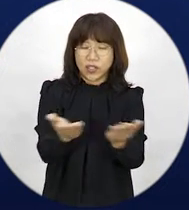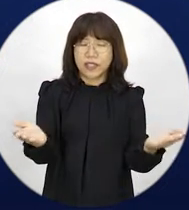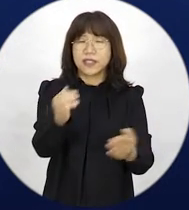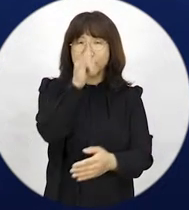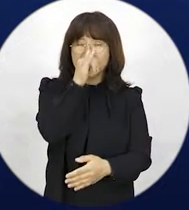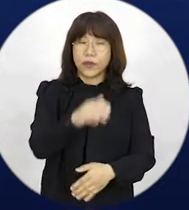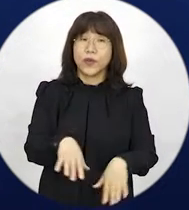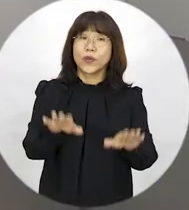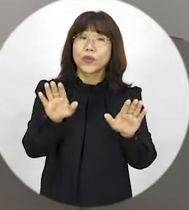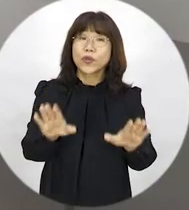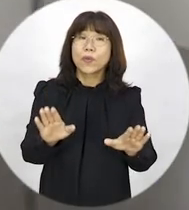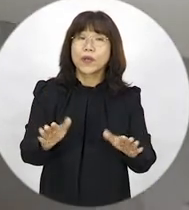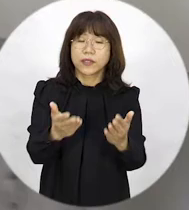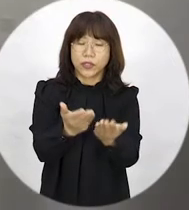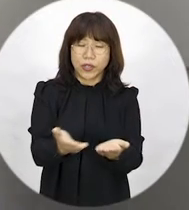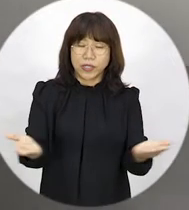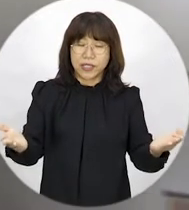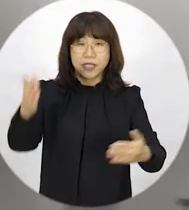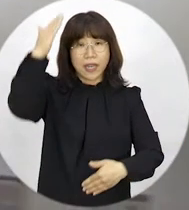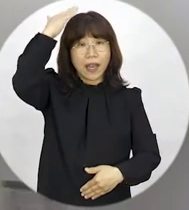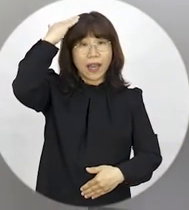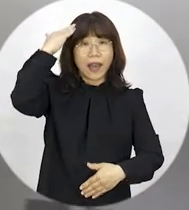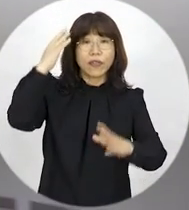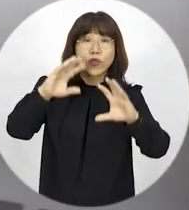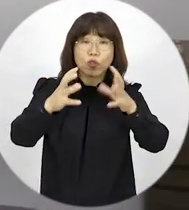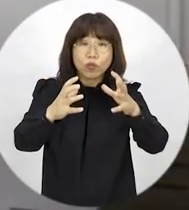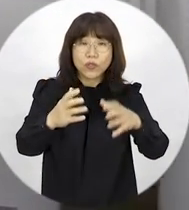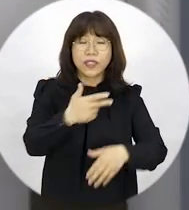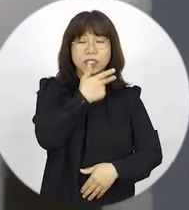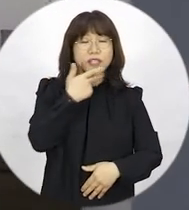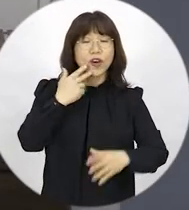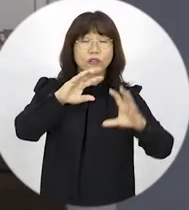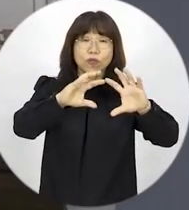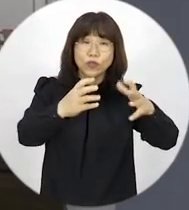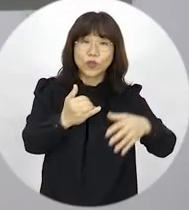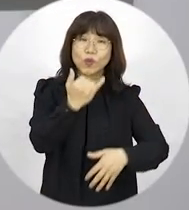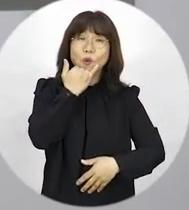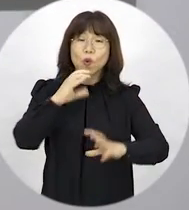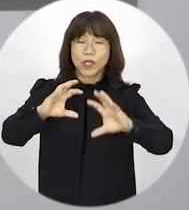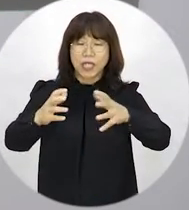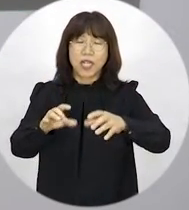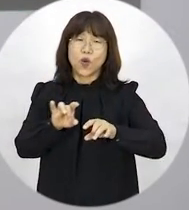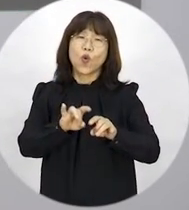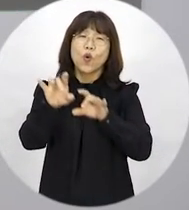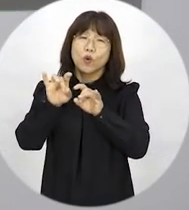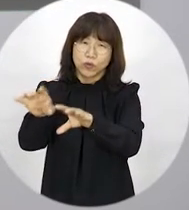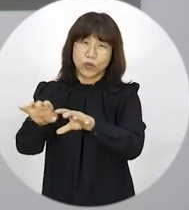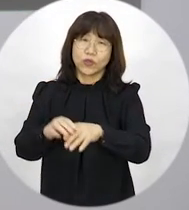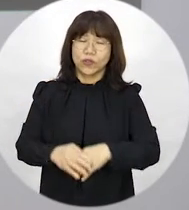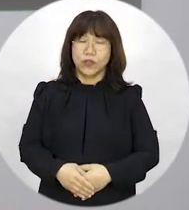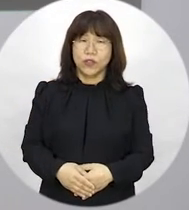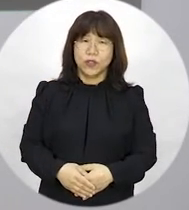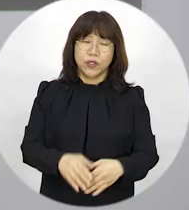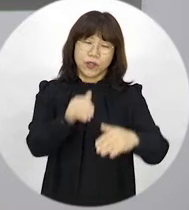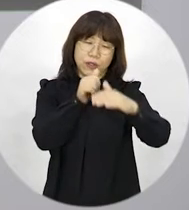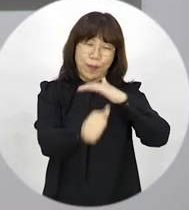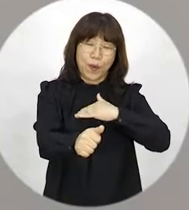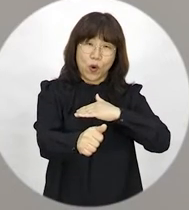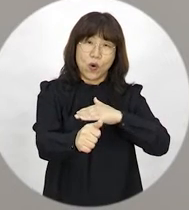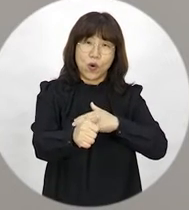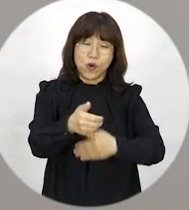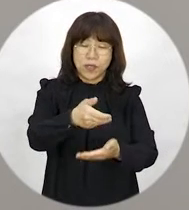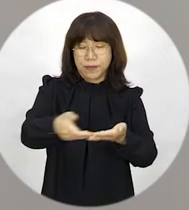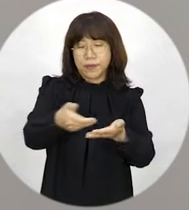개최합니다. 이번 특별전시는 한국, 영국, 독일, 호주 등 세계 여러 나라에서 활동해온